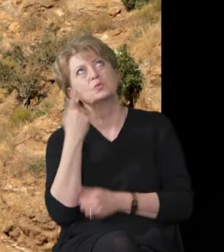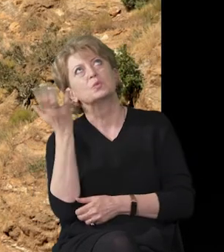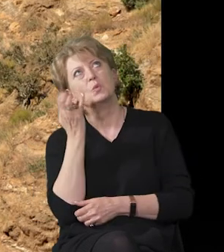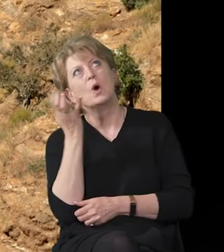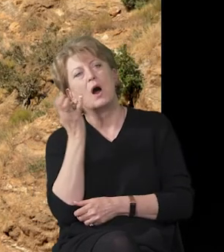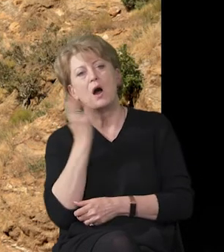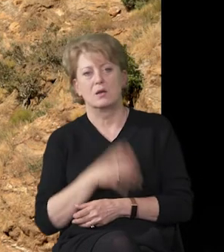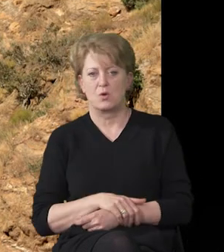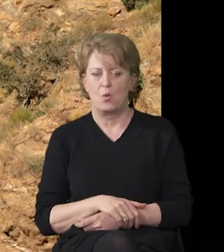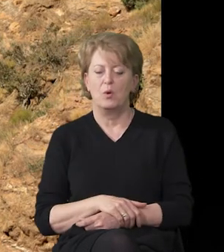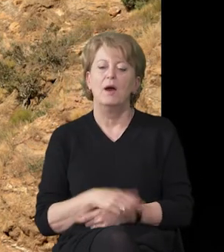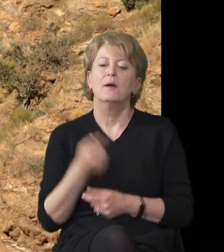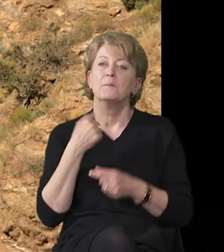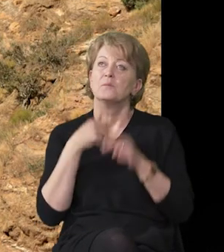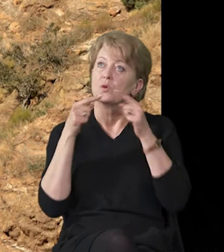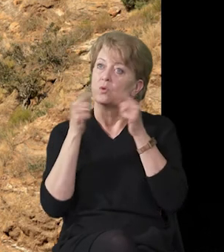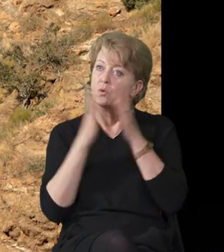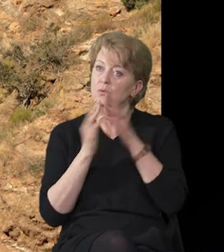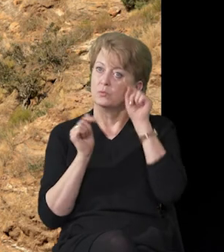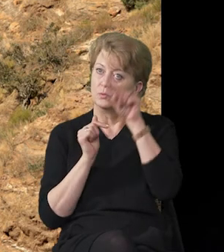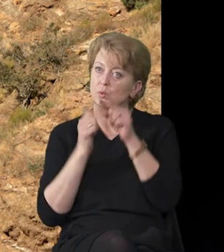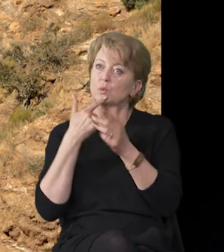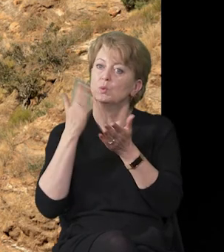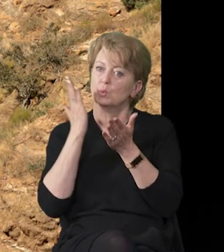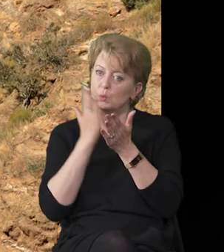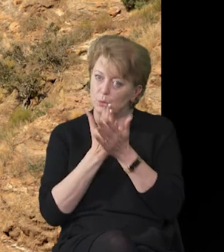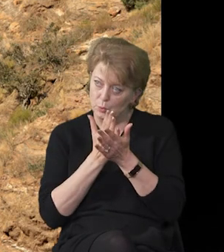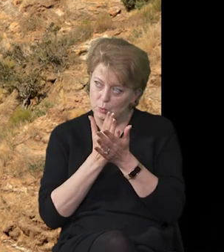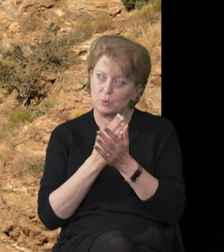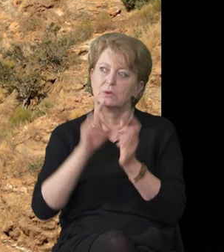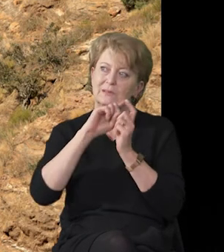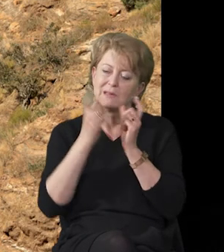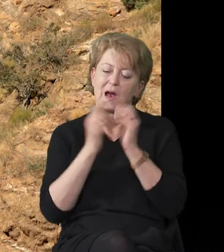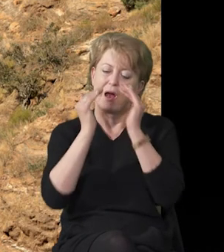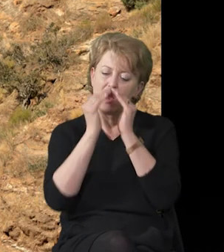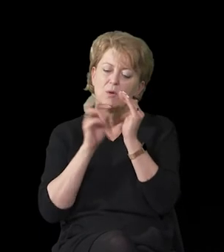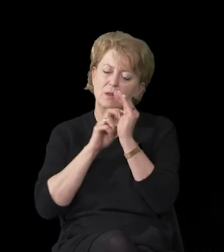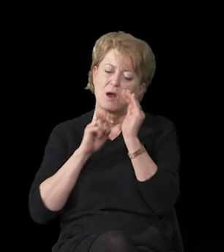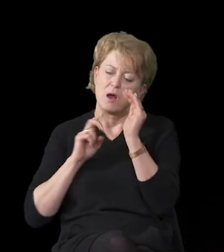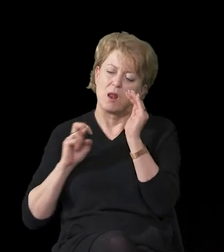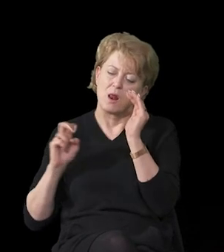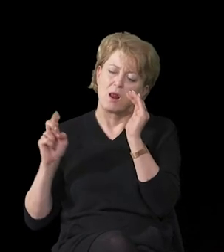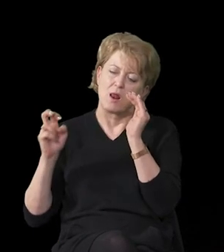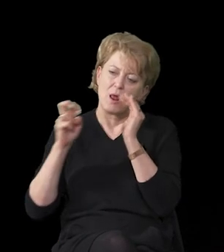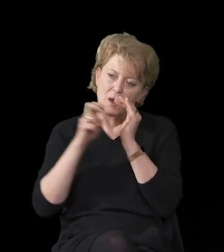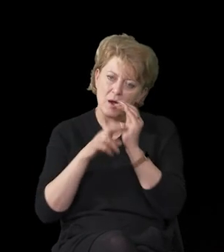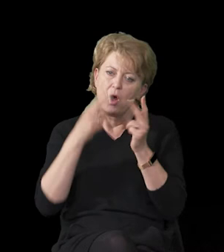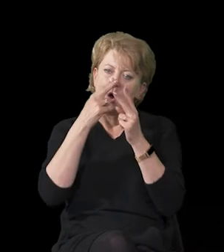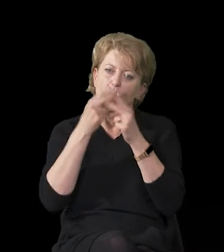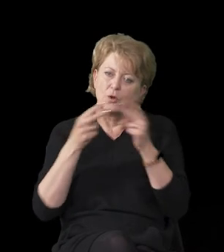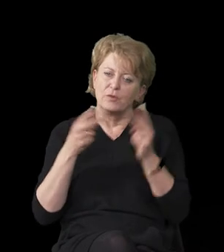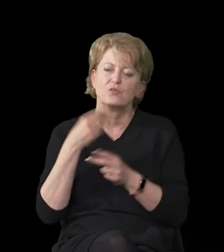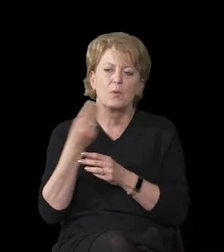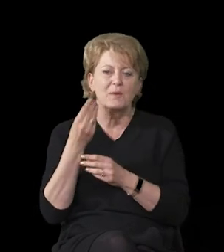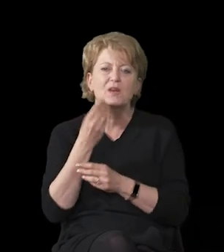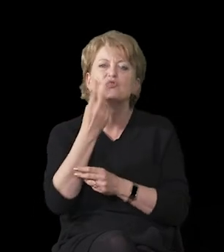tego kościoła poszedłem, obchodząc cały ten masyw naokoło, po to, żeby odwiedzić jeszcze dwa maleńkie kościoły.